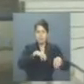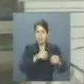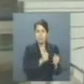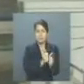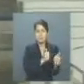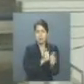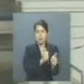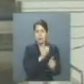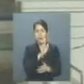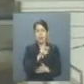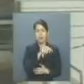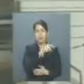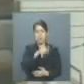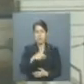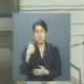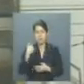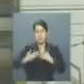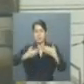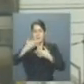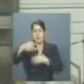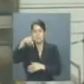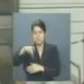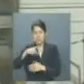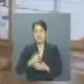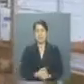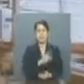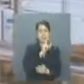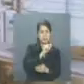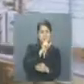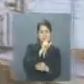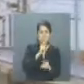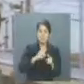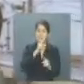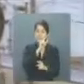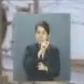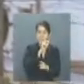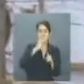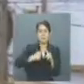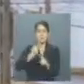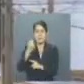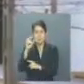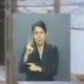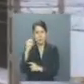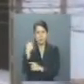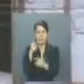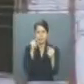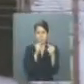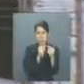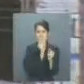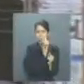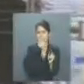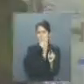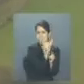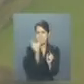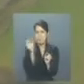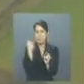านนี้ซึ่งตรงกับวันที่20เดือน12ซึ่งเป็นตัวเลขปีที่จัดโอลิมปิกในครั้งนี้โดยฝ่ายจัดการแข่งขัน